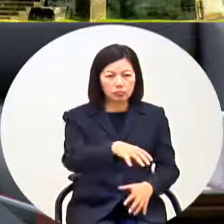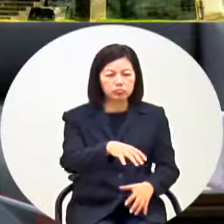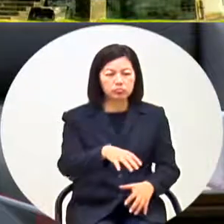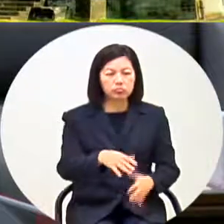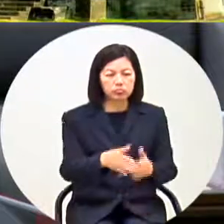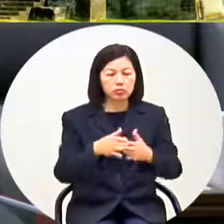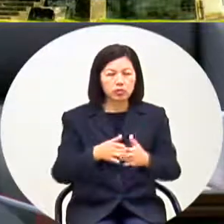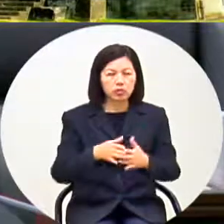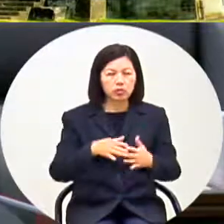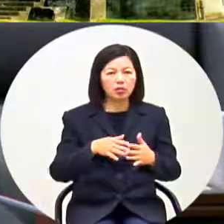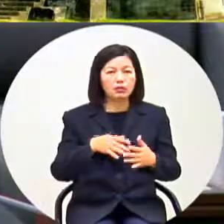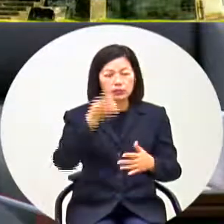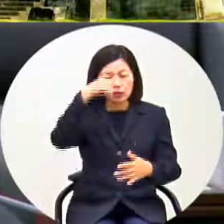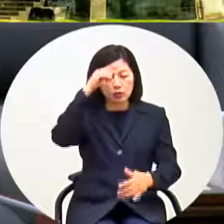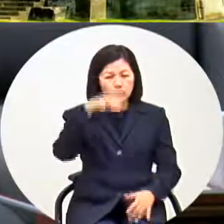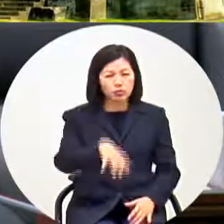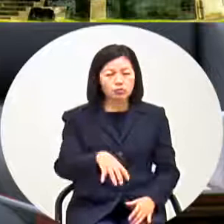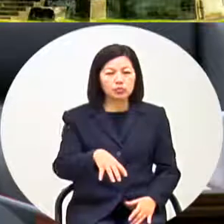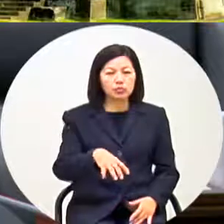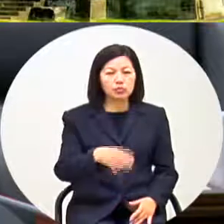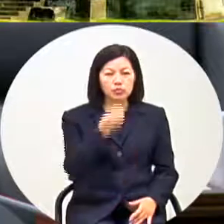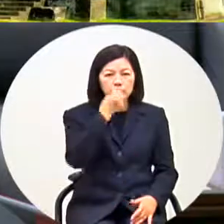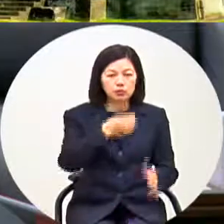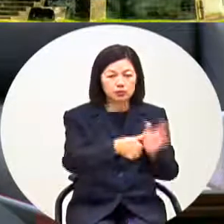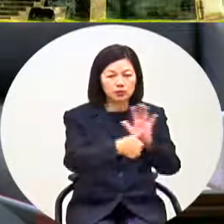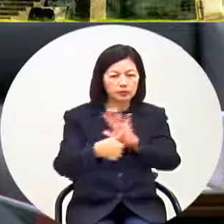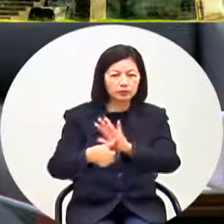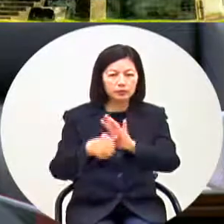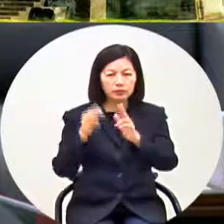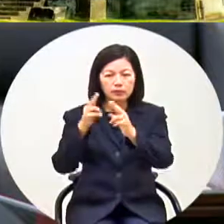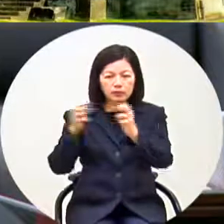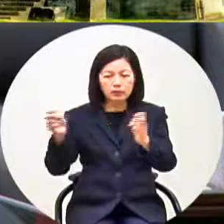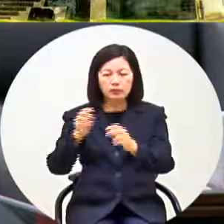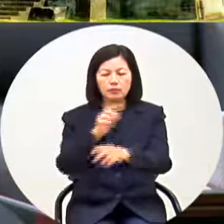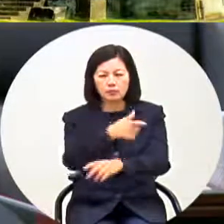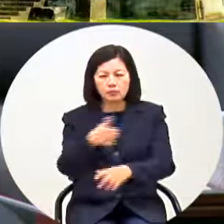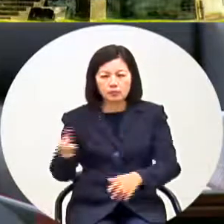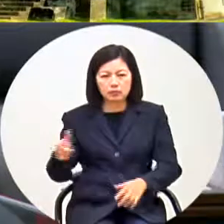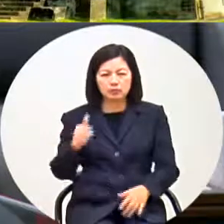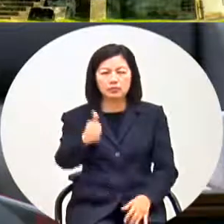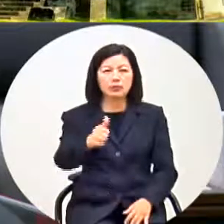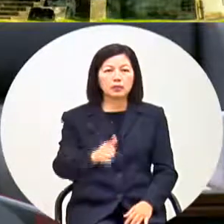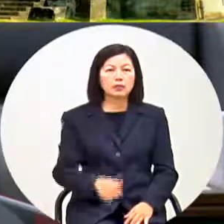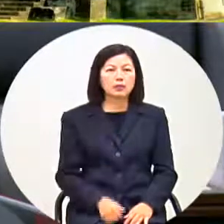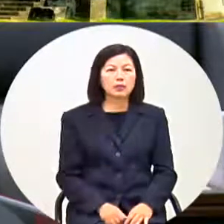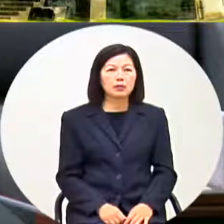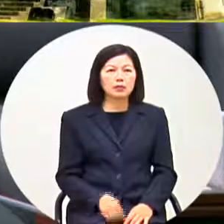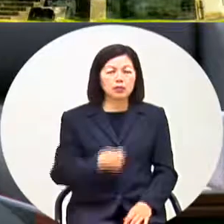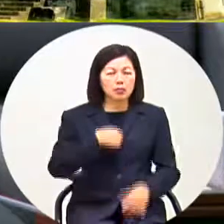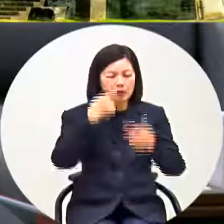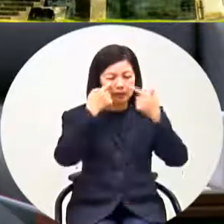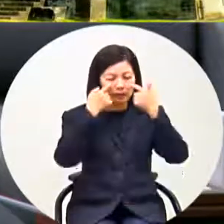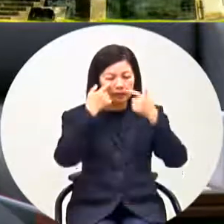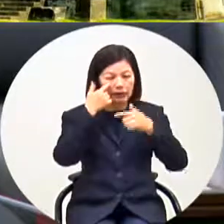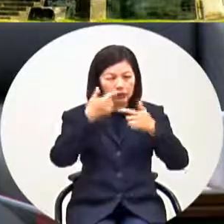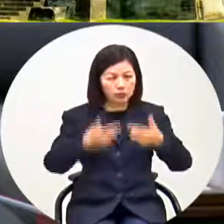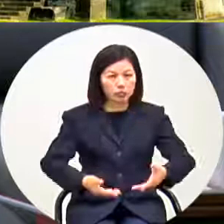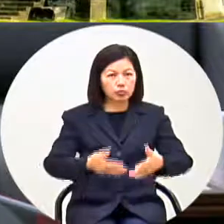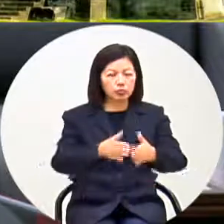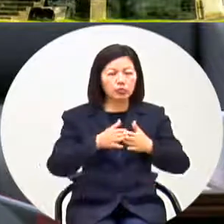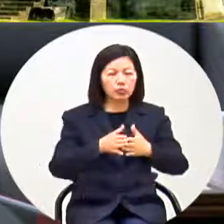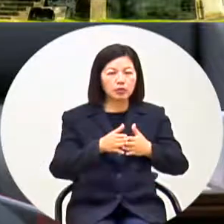食等等是佳赞的哈，我们要特别来强，重视，哦，尤其我们高雄有历史啊，